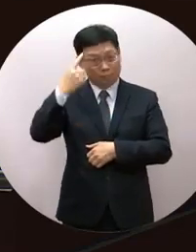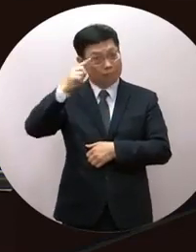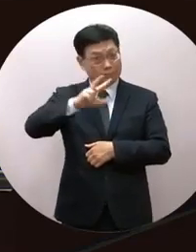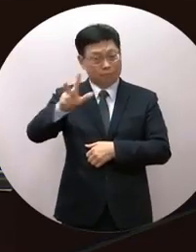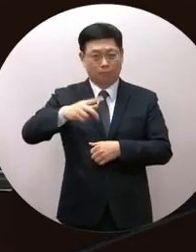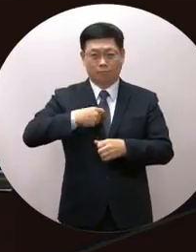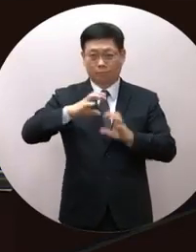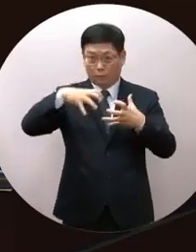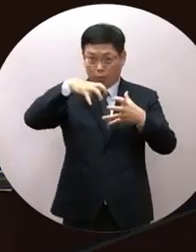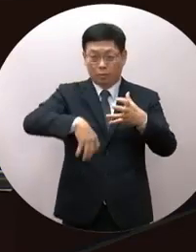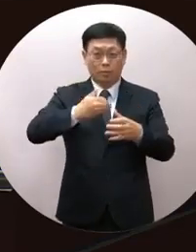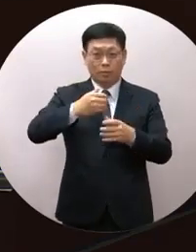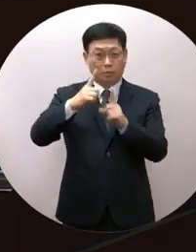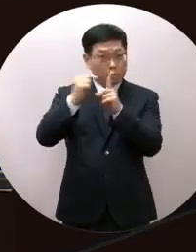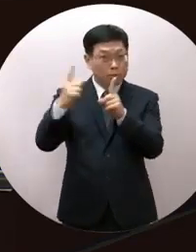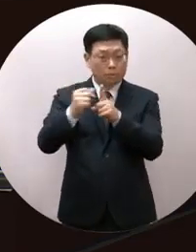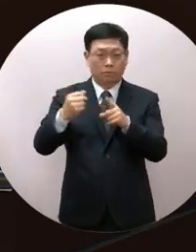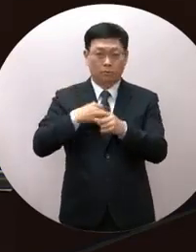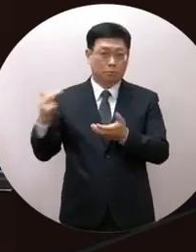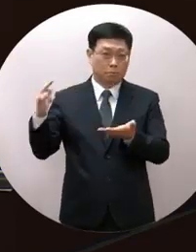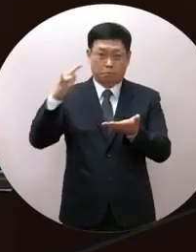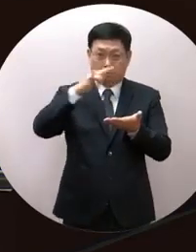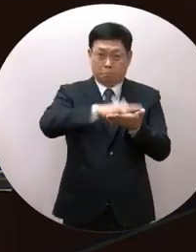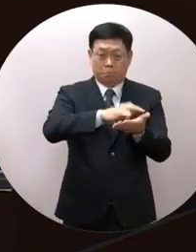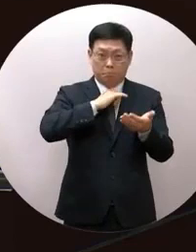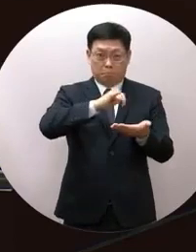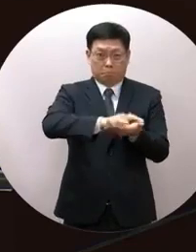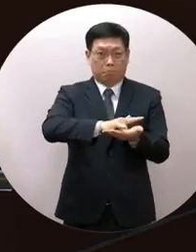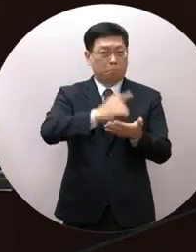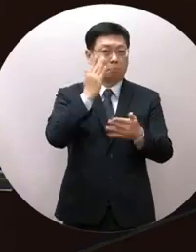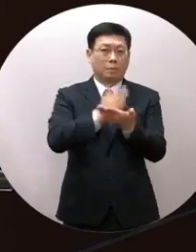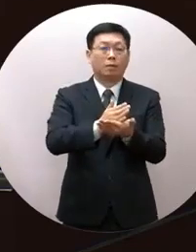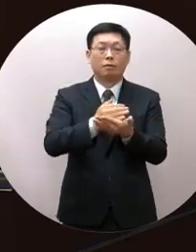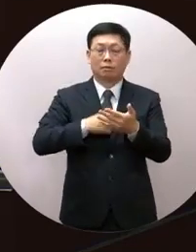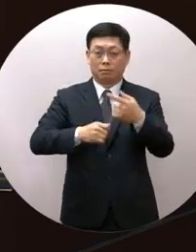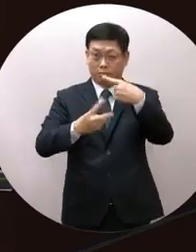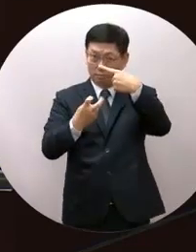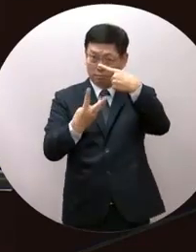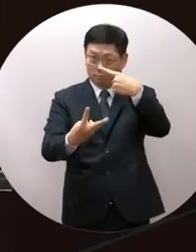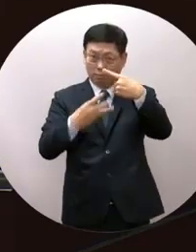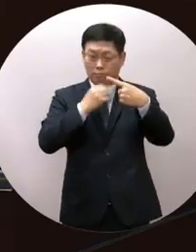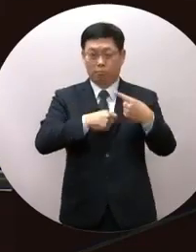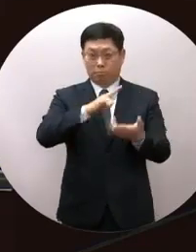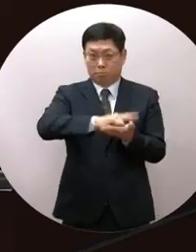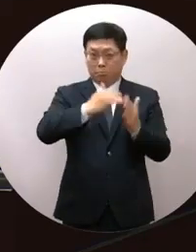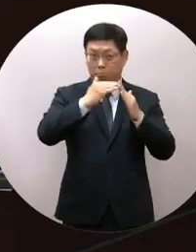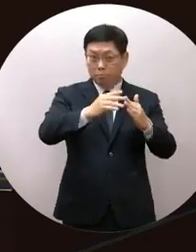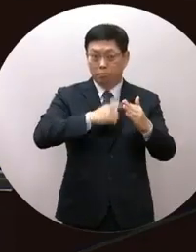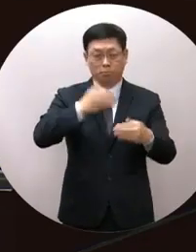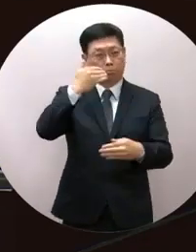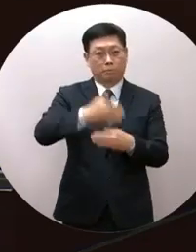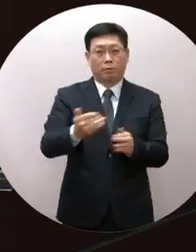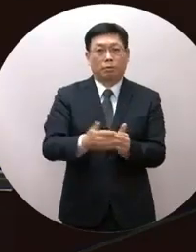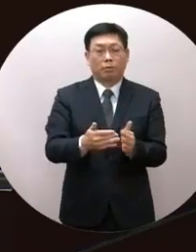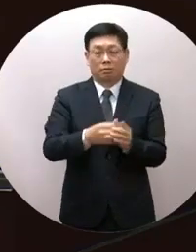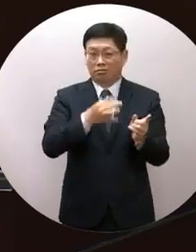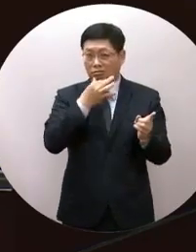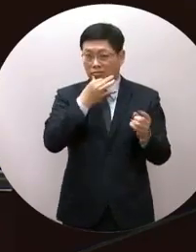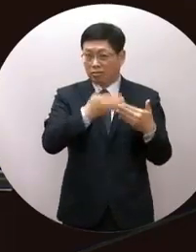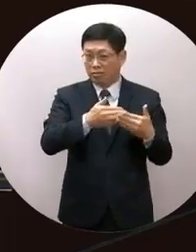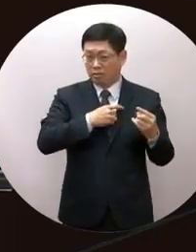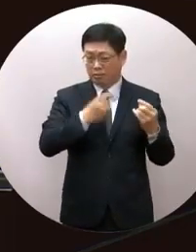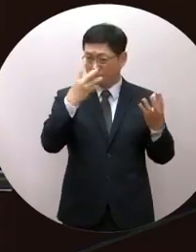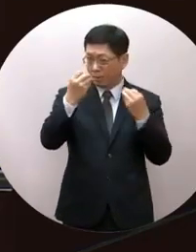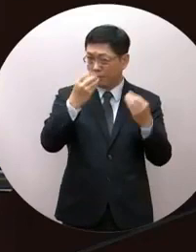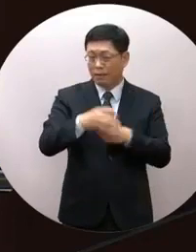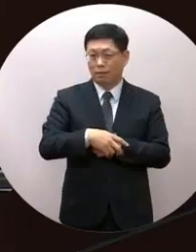暂停国内旅行团前往武汉。23日，武汉封城，有鉴于中国疫情的不透